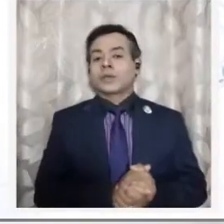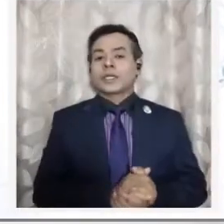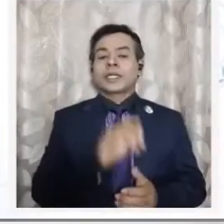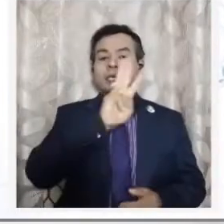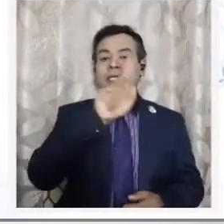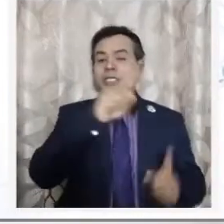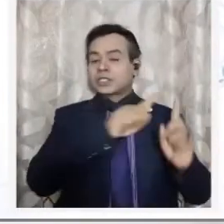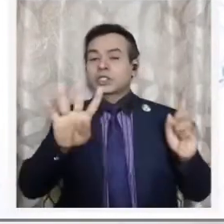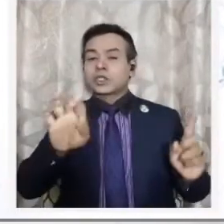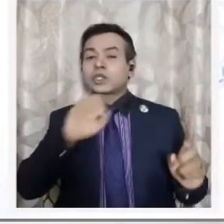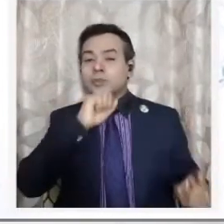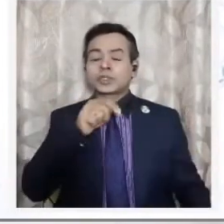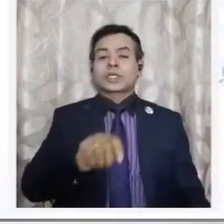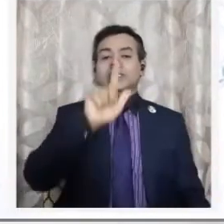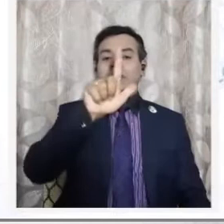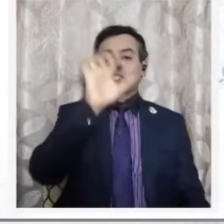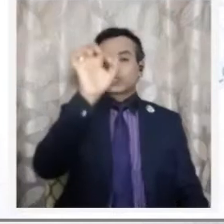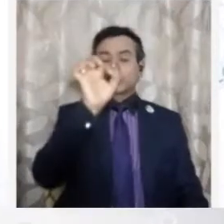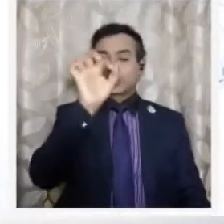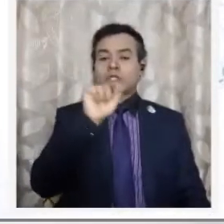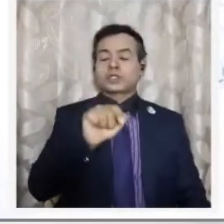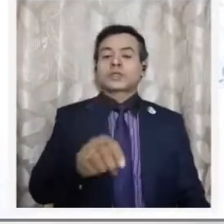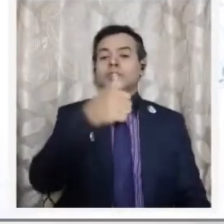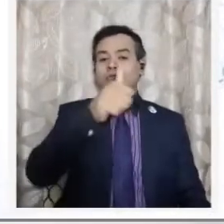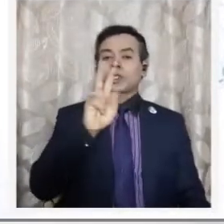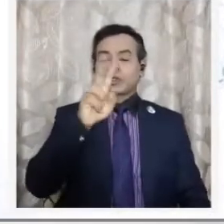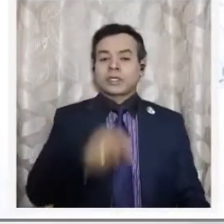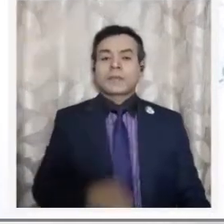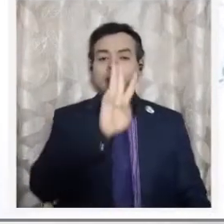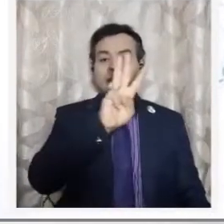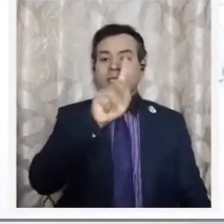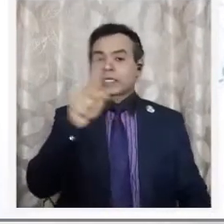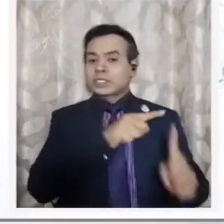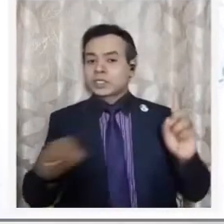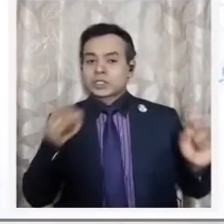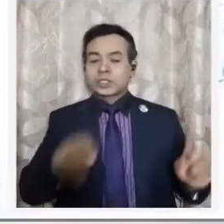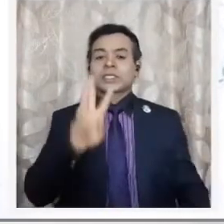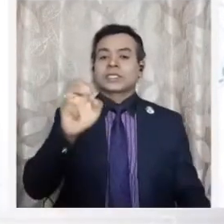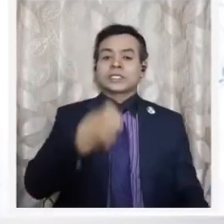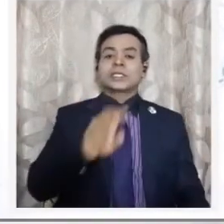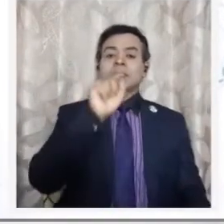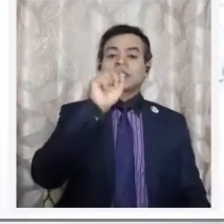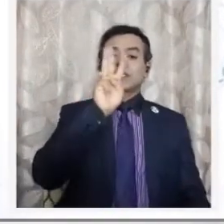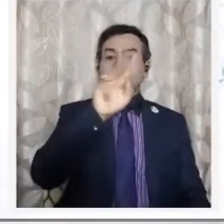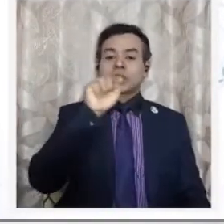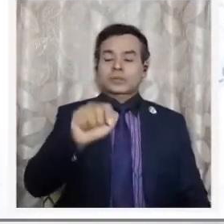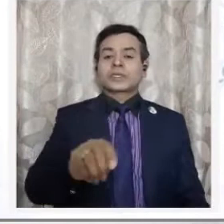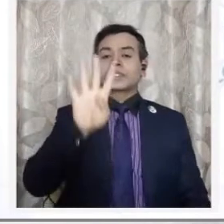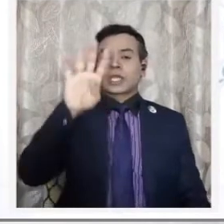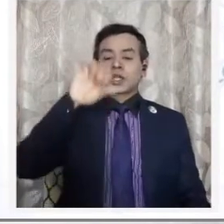28.81%, 41-50 বছরের 14.99%, 31-40 7.62%,